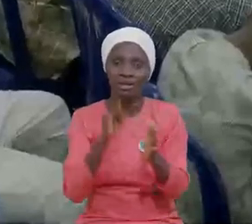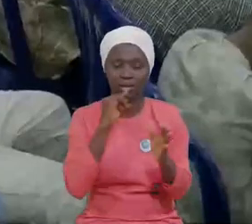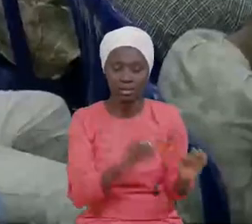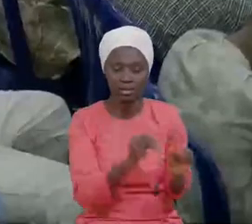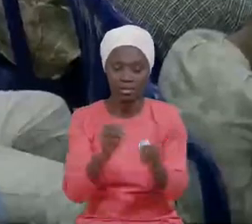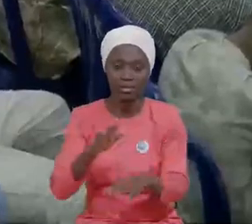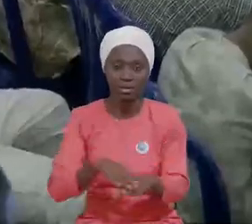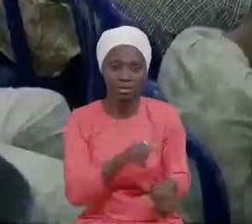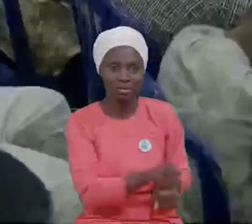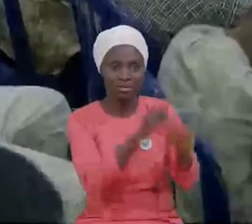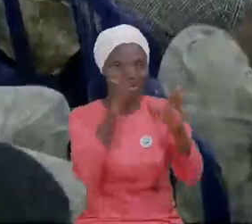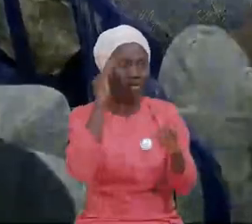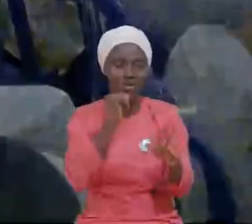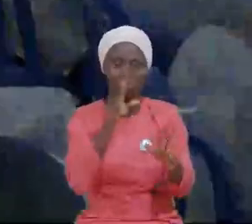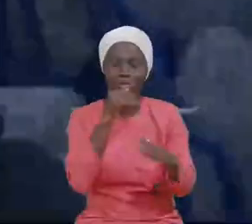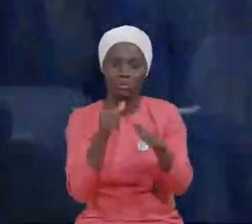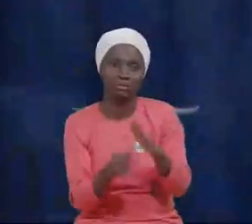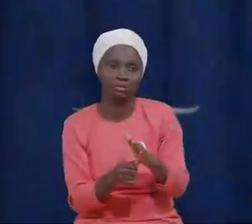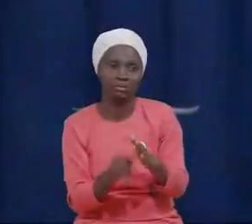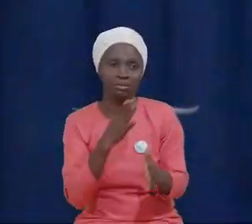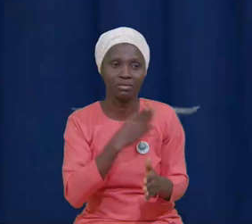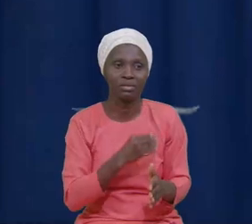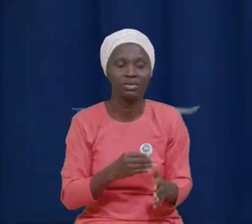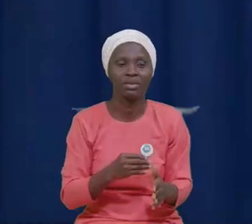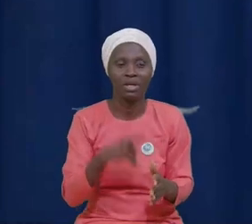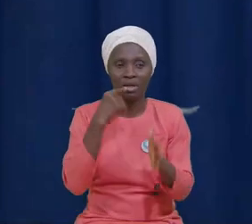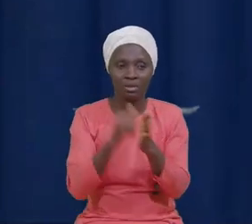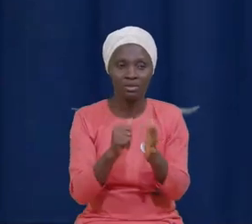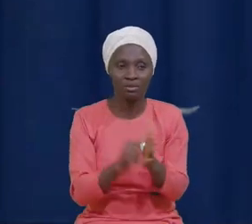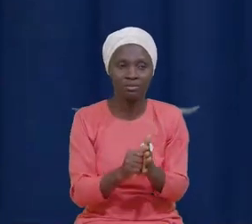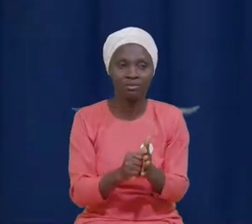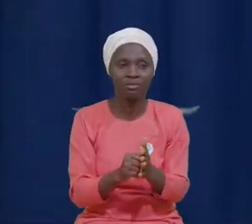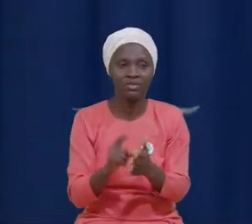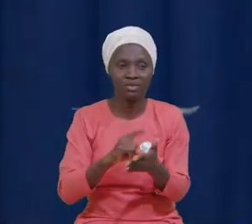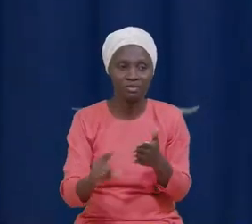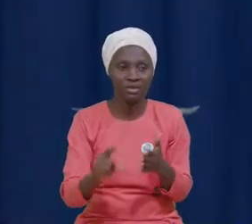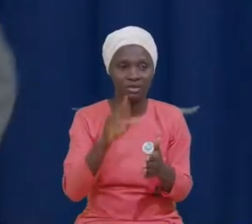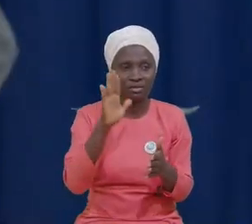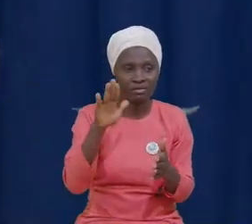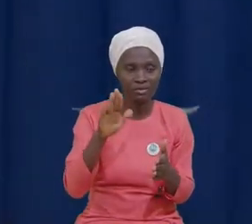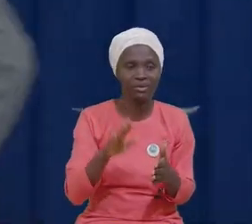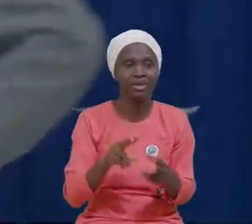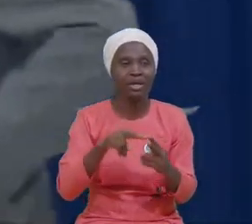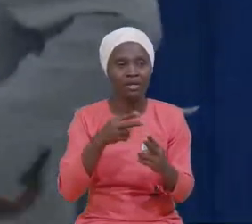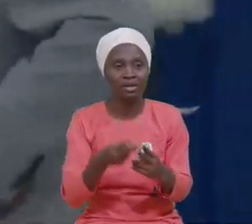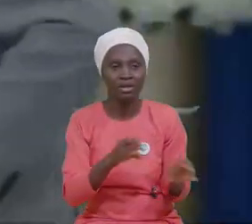dit, verset 15, et on n'allume pas une lampe pour la mettre sous le